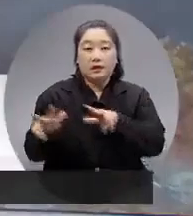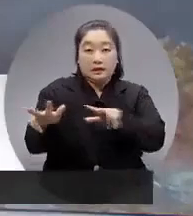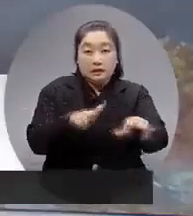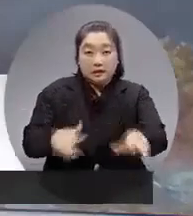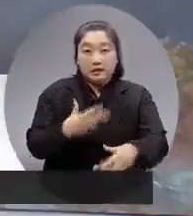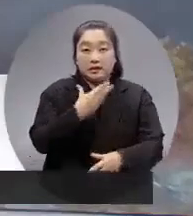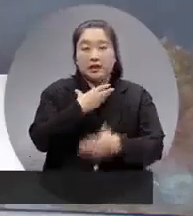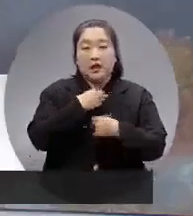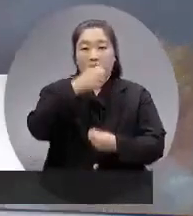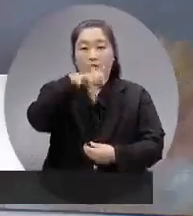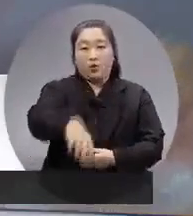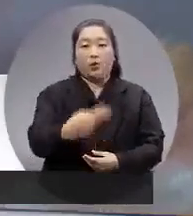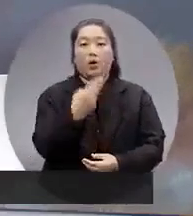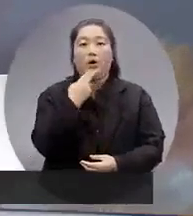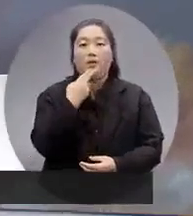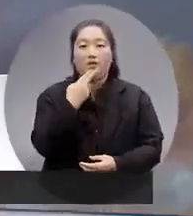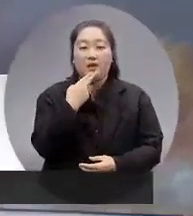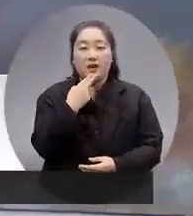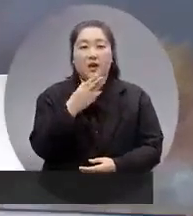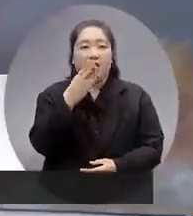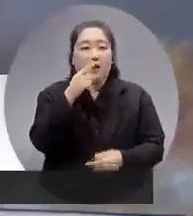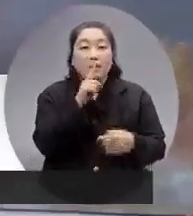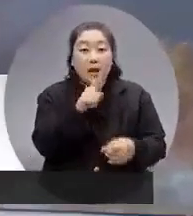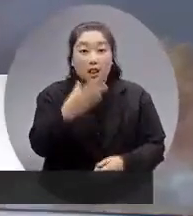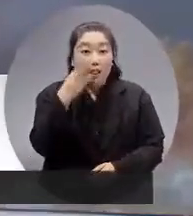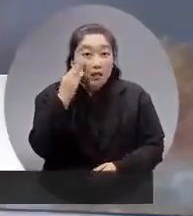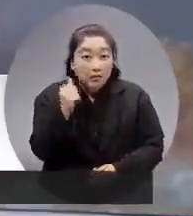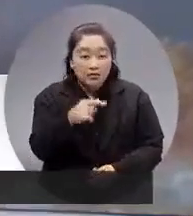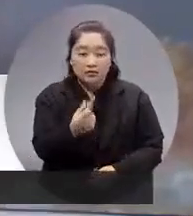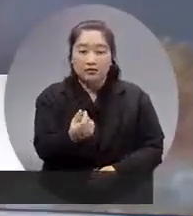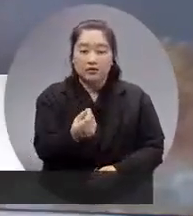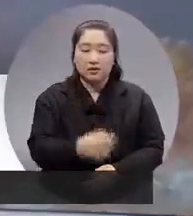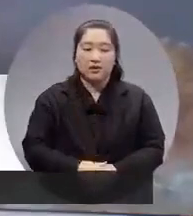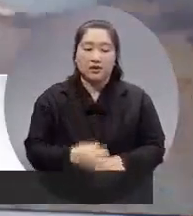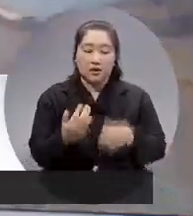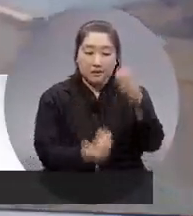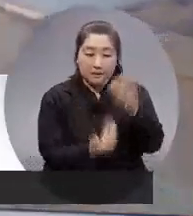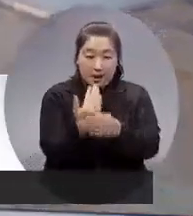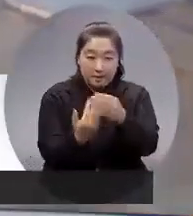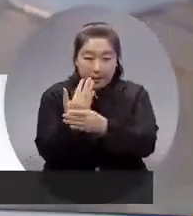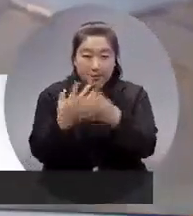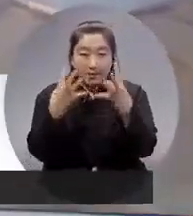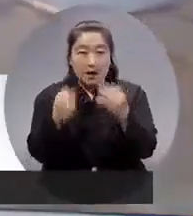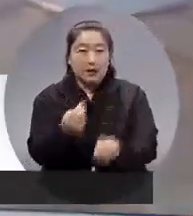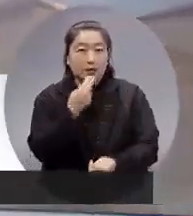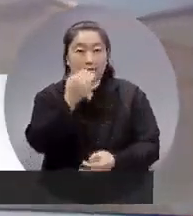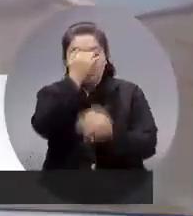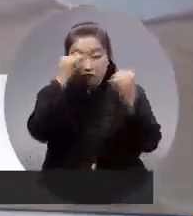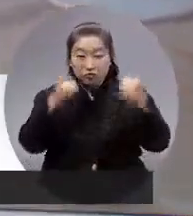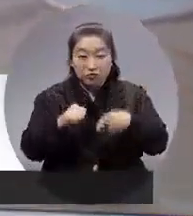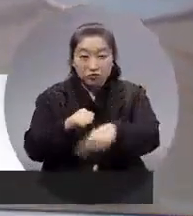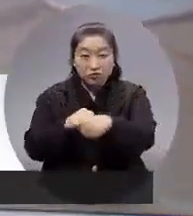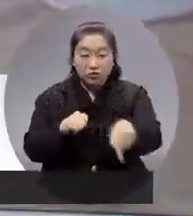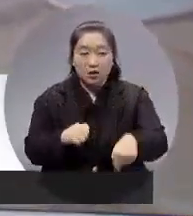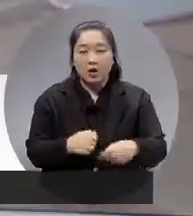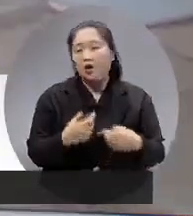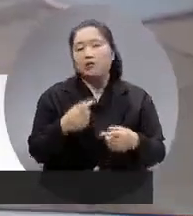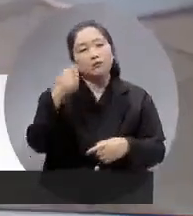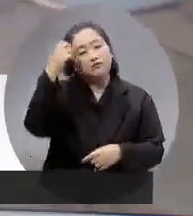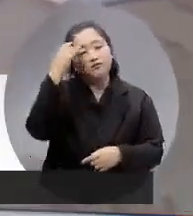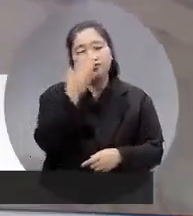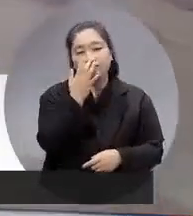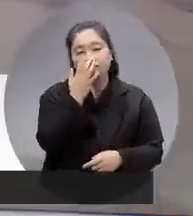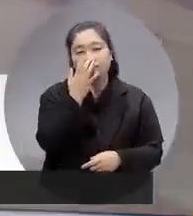지진 안전지대는 없다 어느새 익숙해진 말이지만 지진이 많이 발생하지 않았던 충북에서는 크게 와닿지 않았는데요